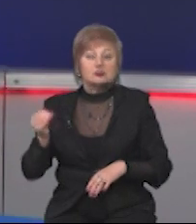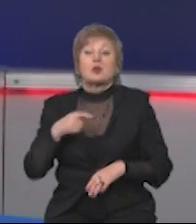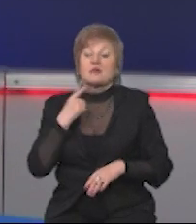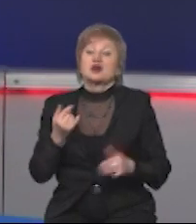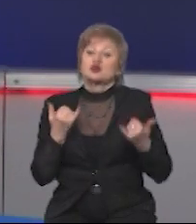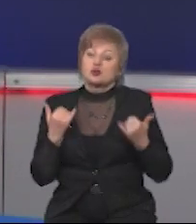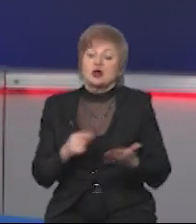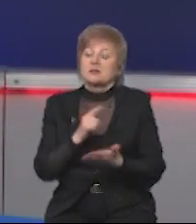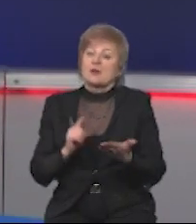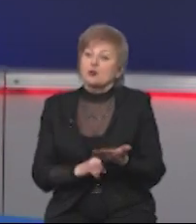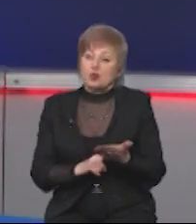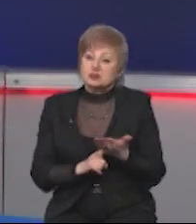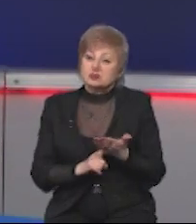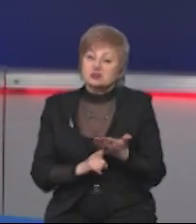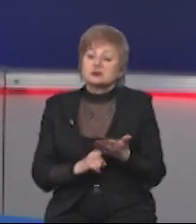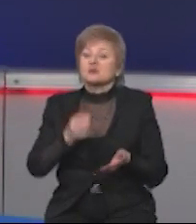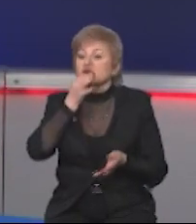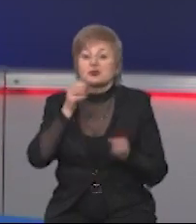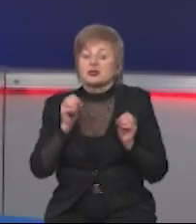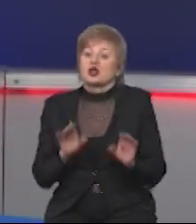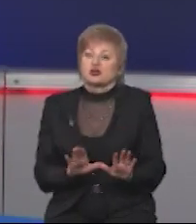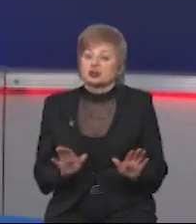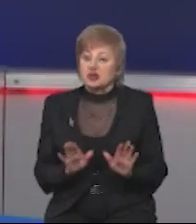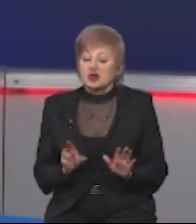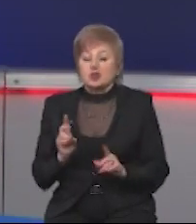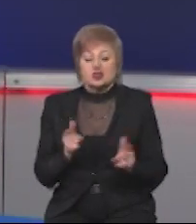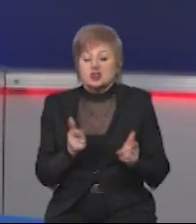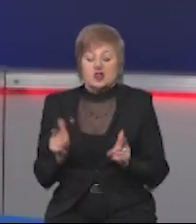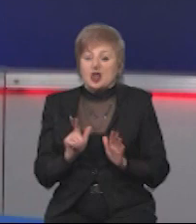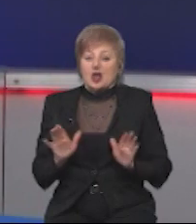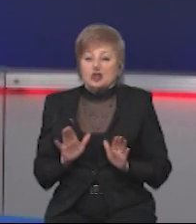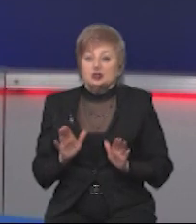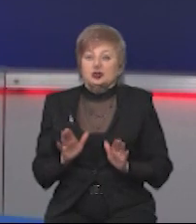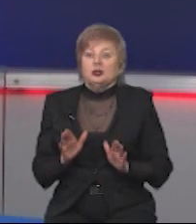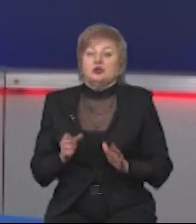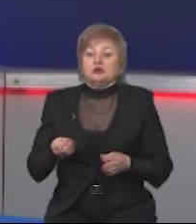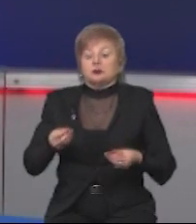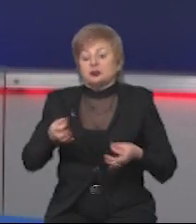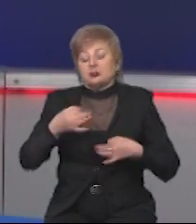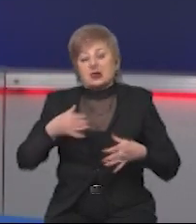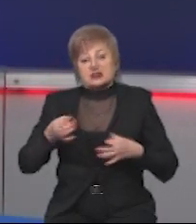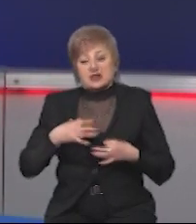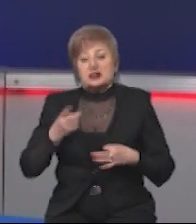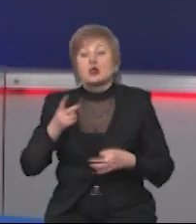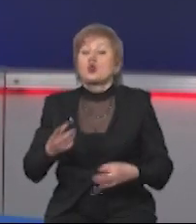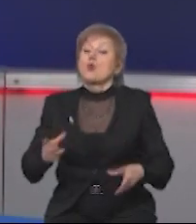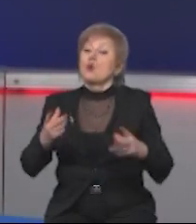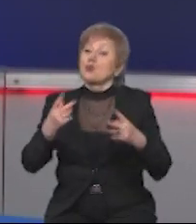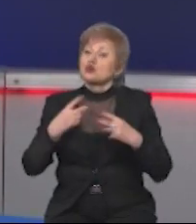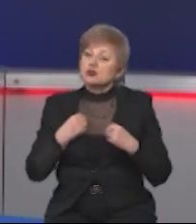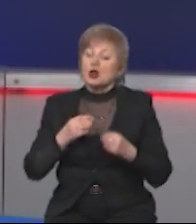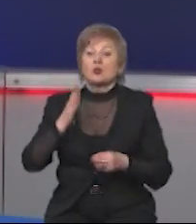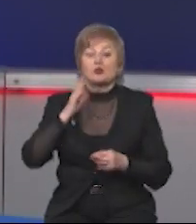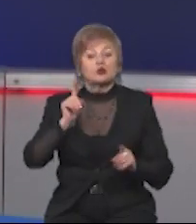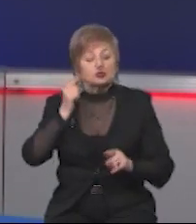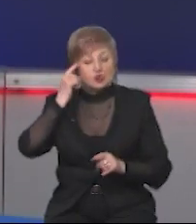зараз це питання ще вирішується, і поки що він не готовий нам надавати якісь коментарі, але пообіцяв, якщо буде